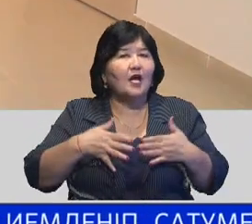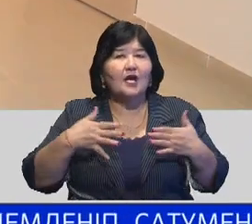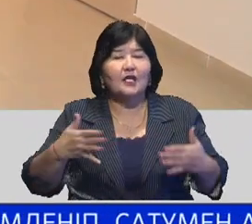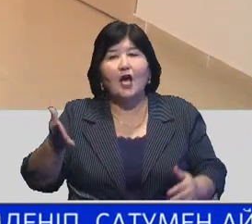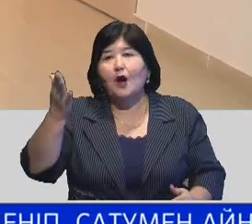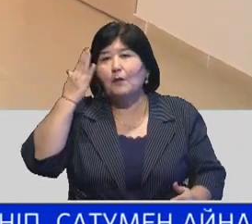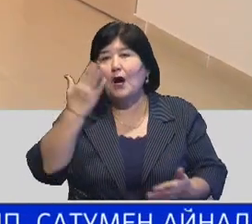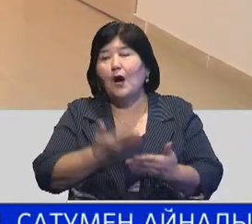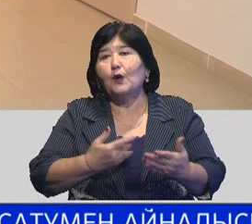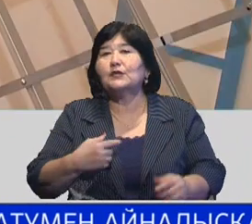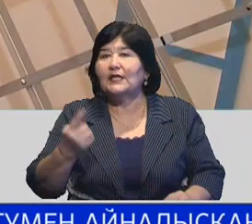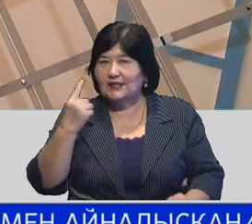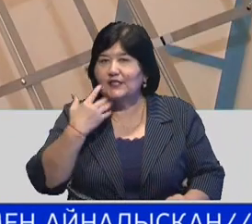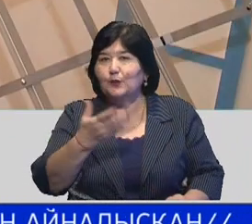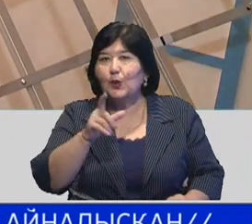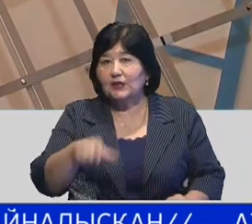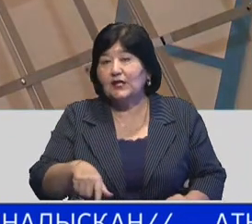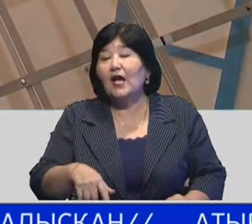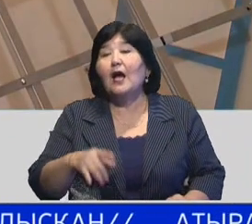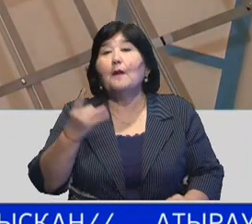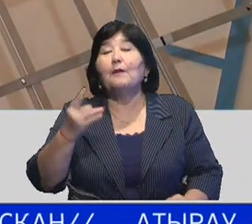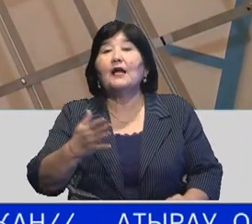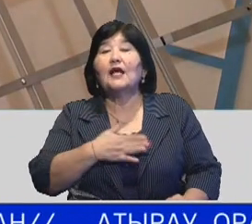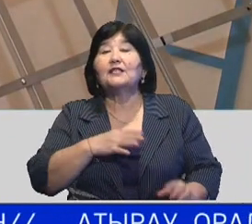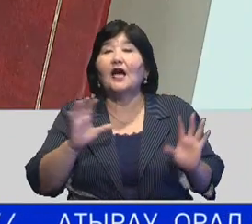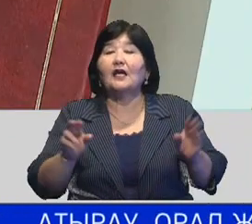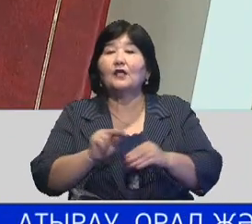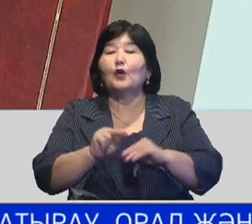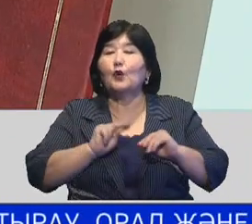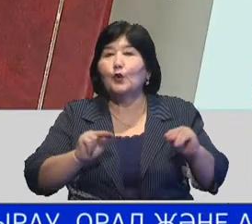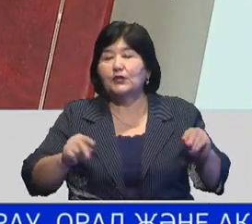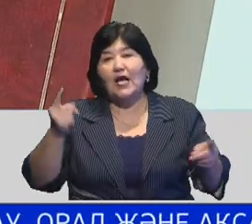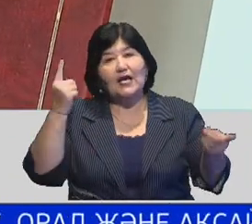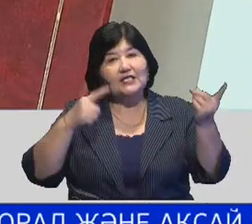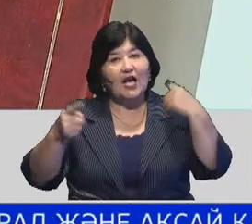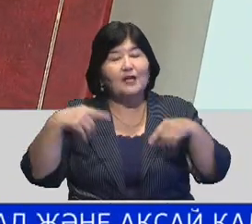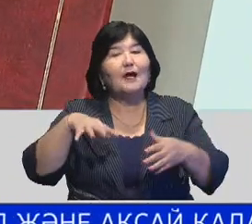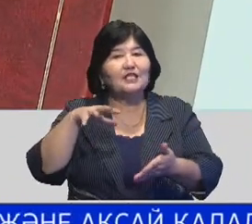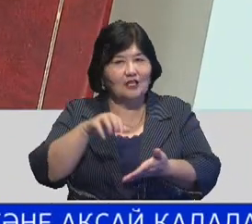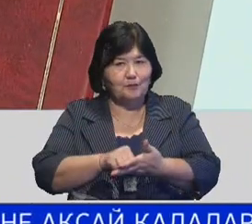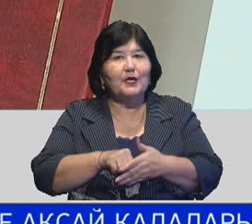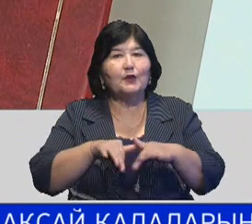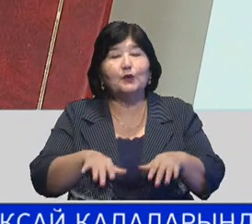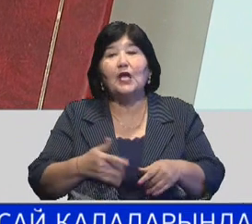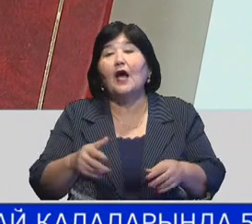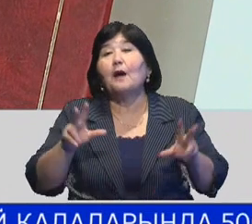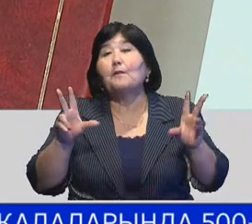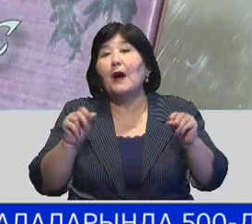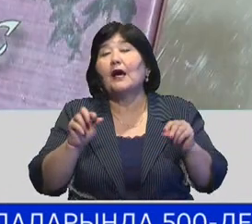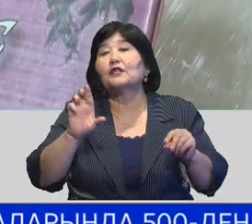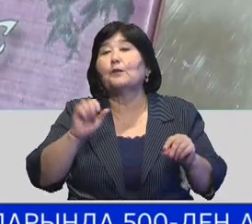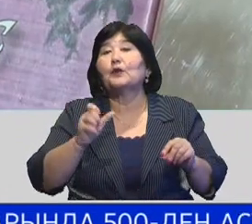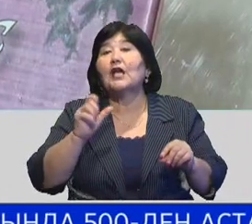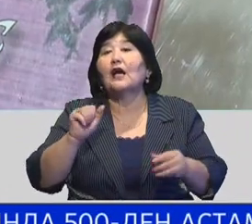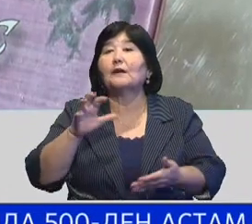мағлұмат еститінмін ол кісіден. Бала жанының бағбаны ұстаздықпен қатар шығармашылықпен де шұғылданды. Бақытымды босағамнан